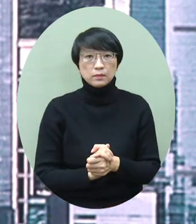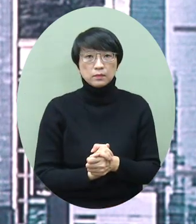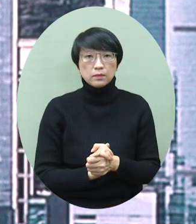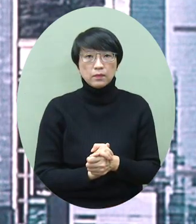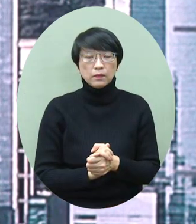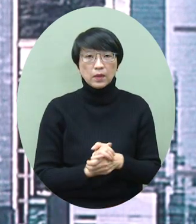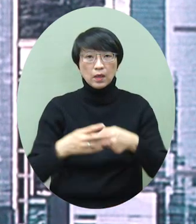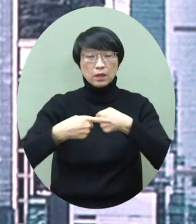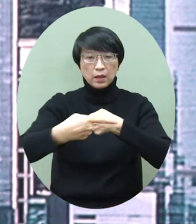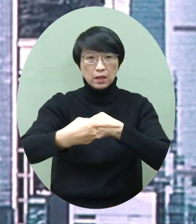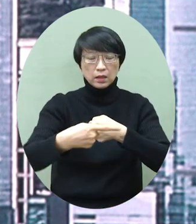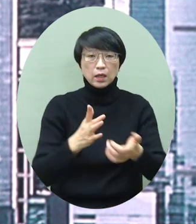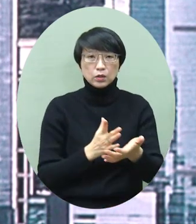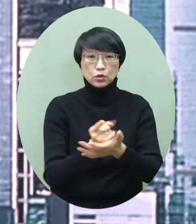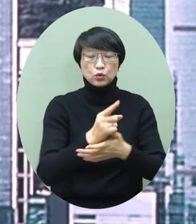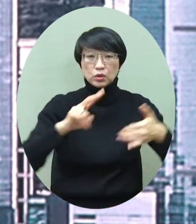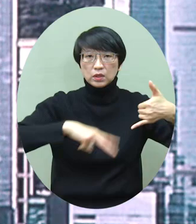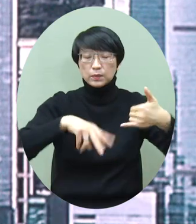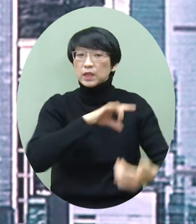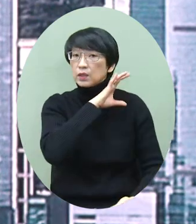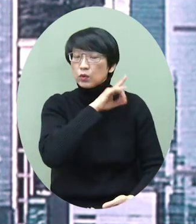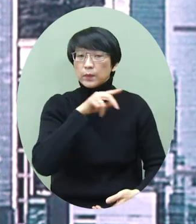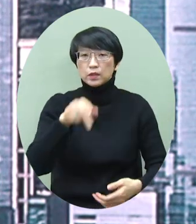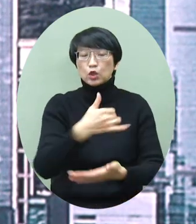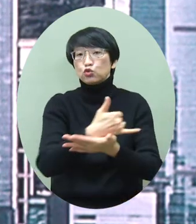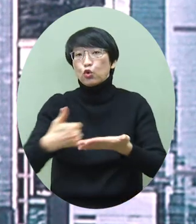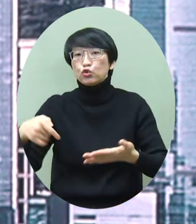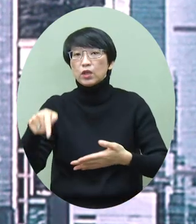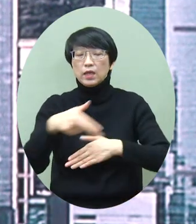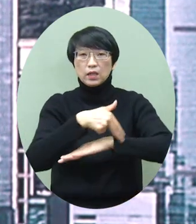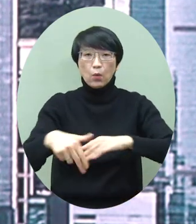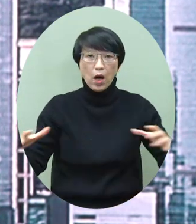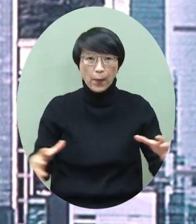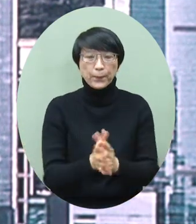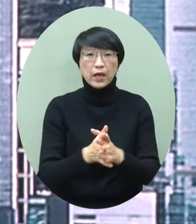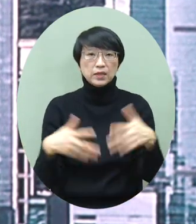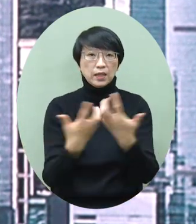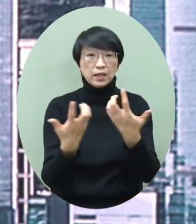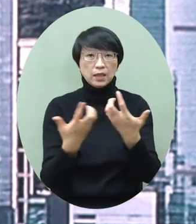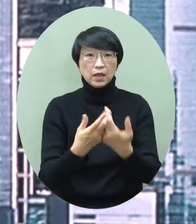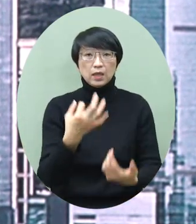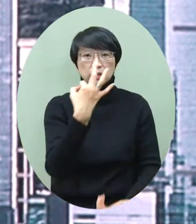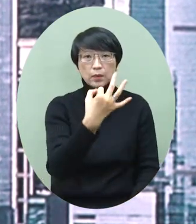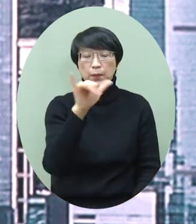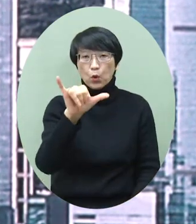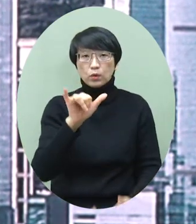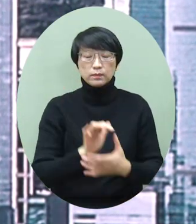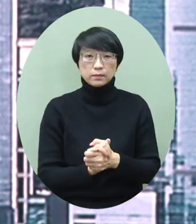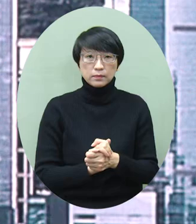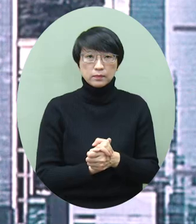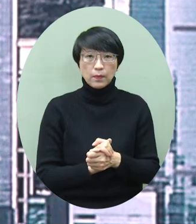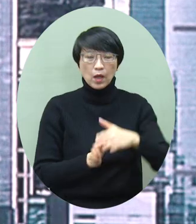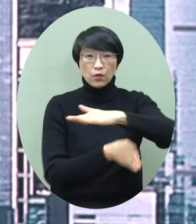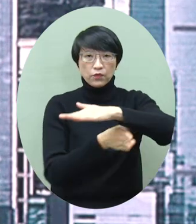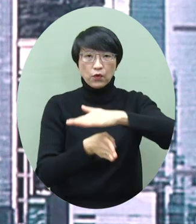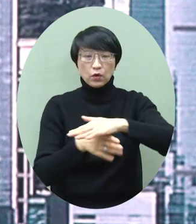4間，首批的指定酒店有4間是退出計劃，所以總數加起來仍然都是36間，房